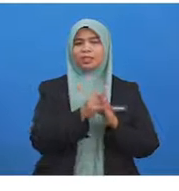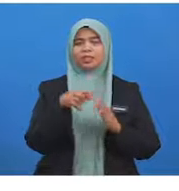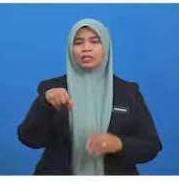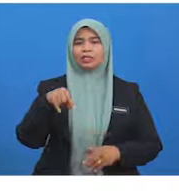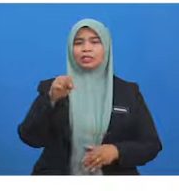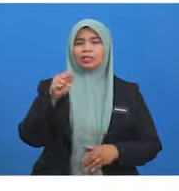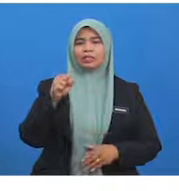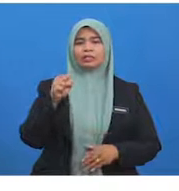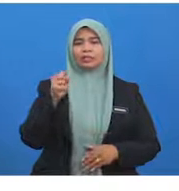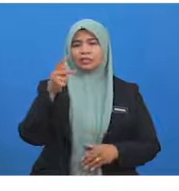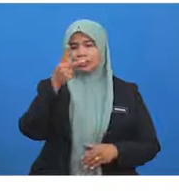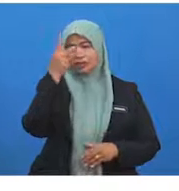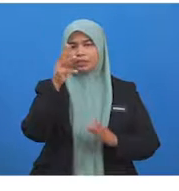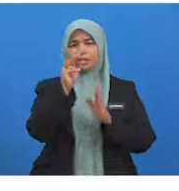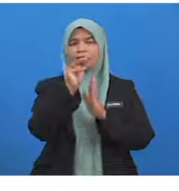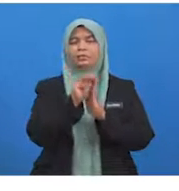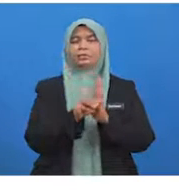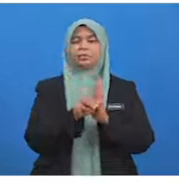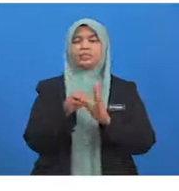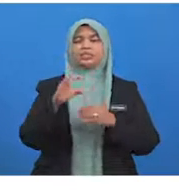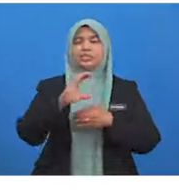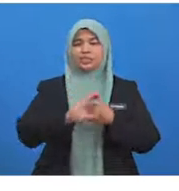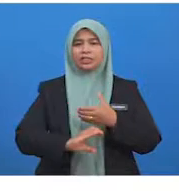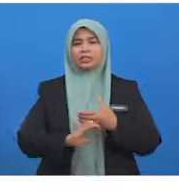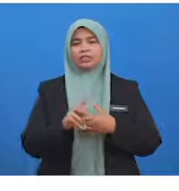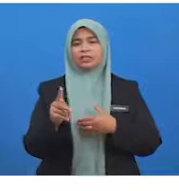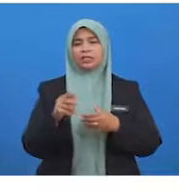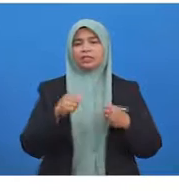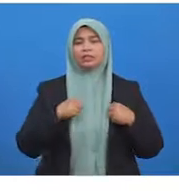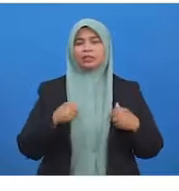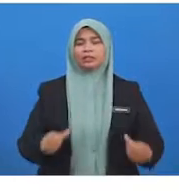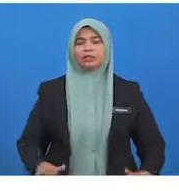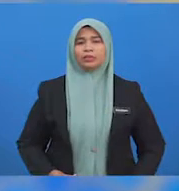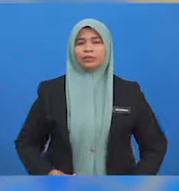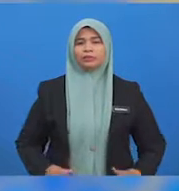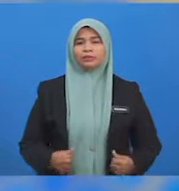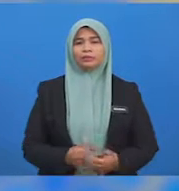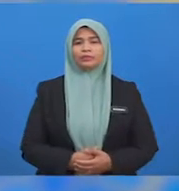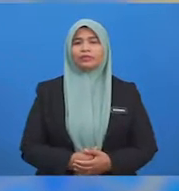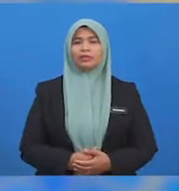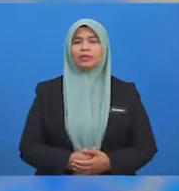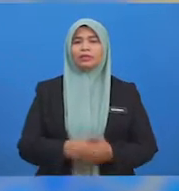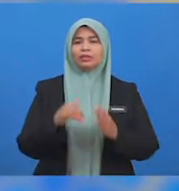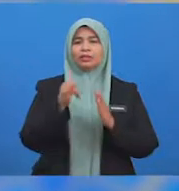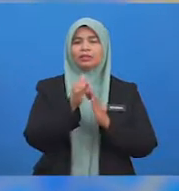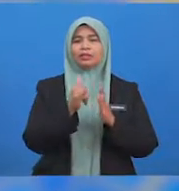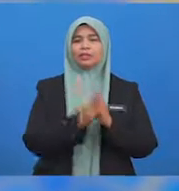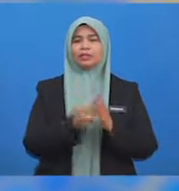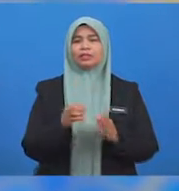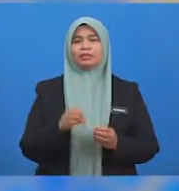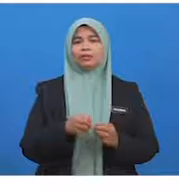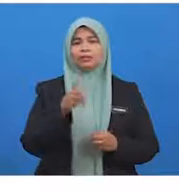atau mencederakan, memotong anggota badan dengan sengaja pula. Syarat yang pertama